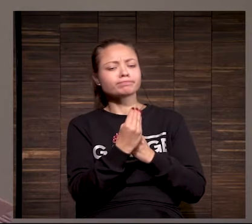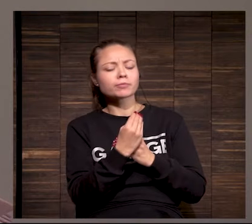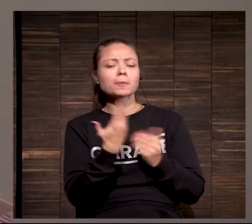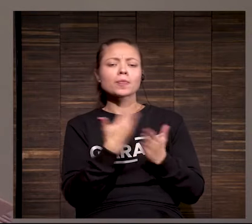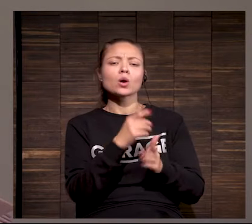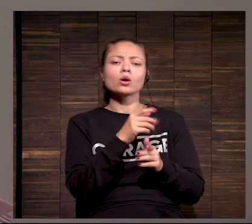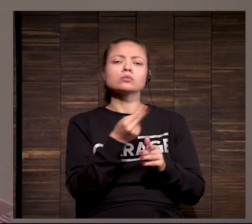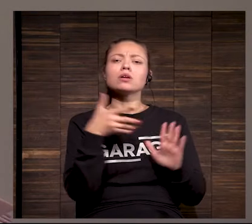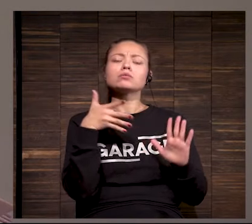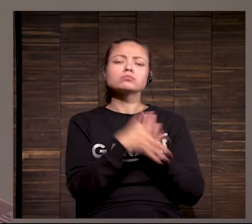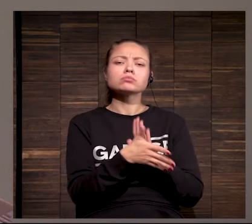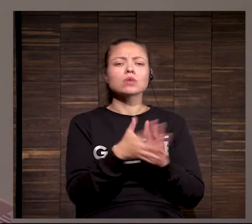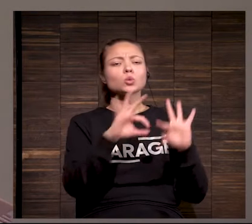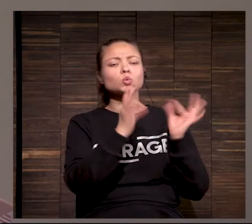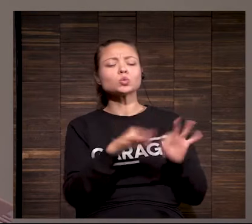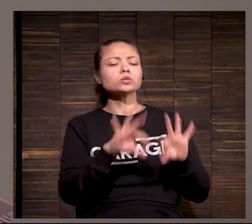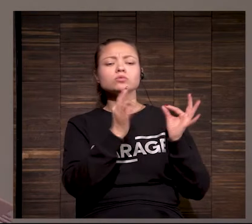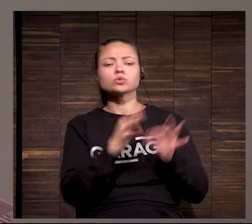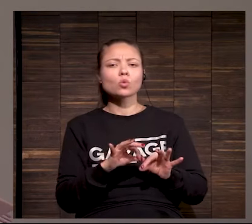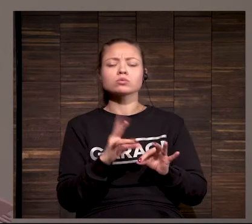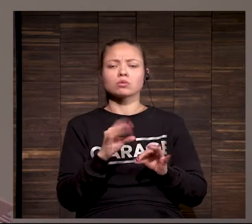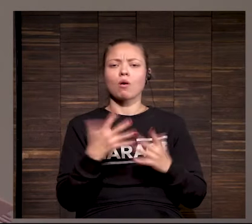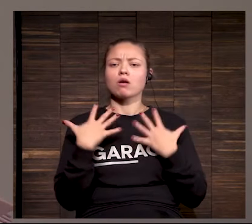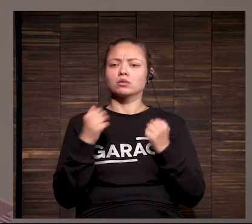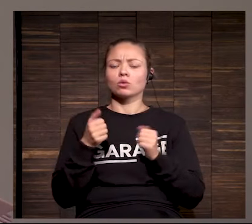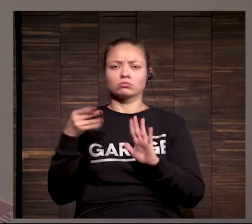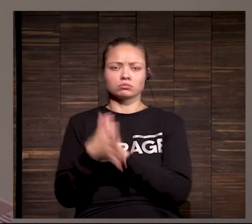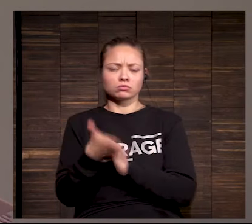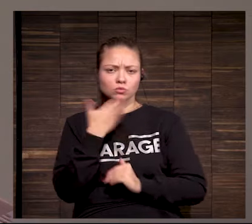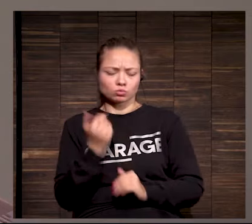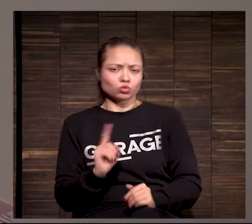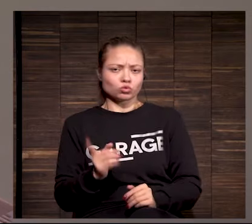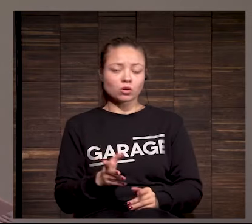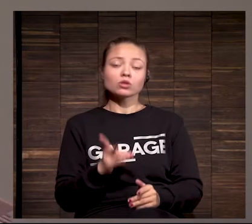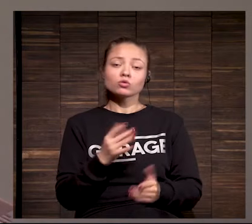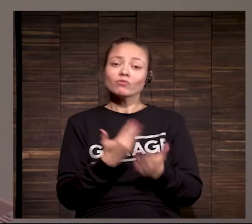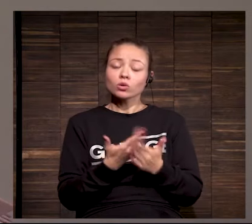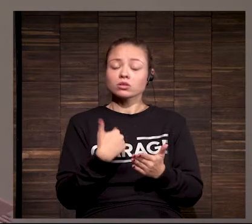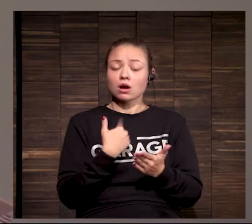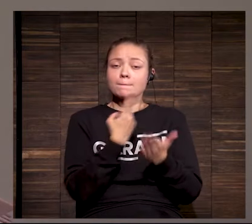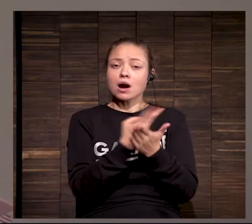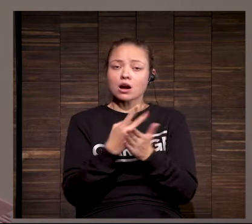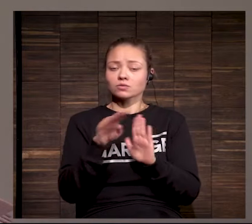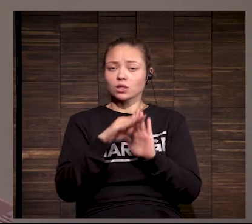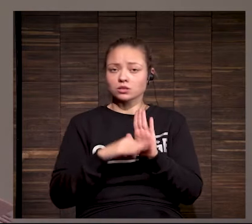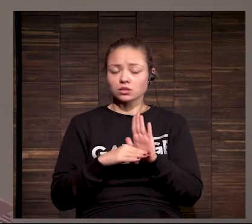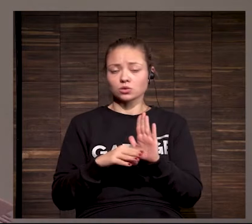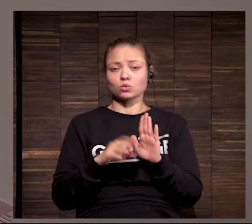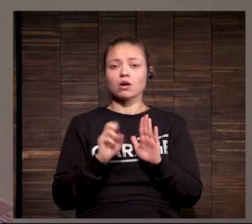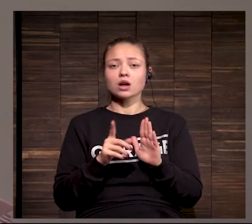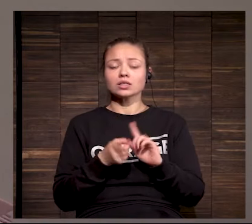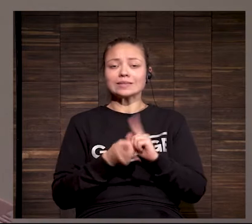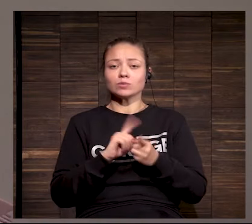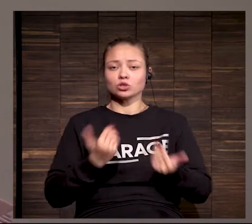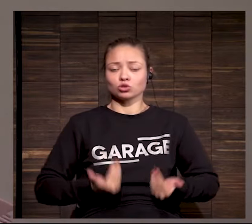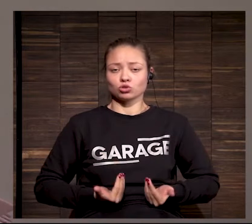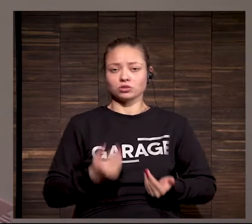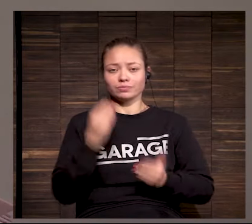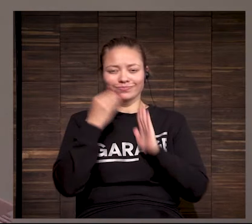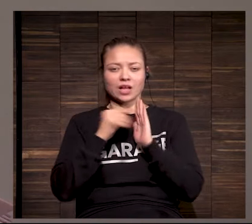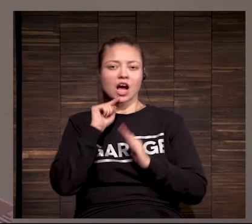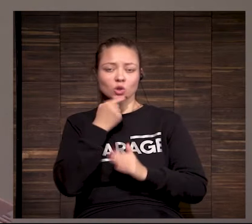показываю статистику про то как изменилась экономический жиреть городе сейчас я смотрю на эту программу с дистанции с